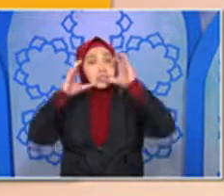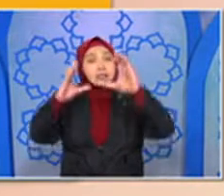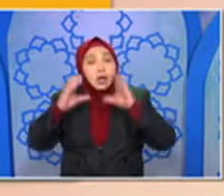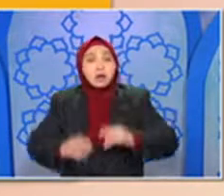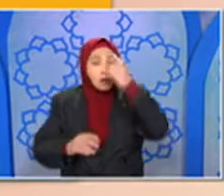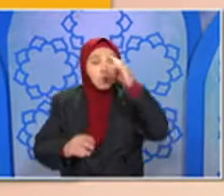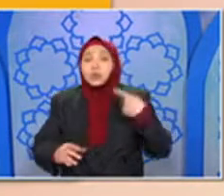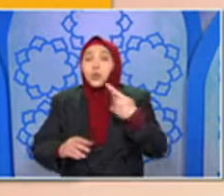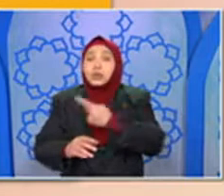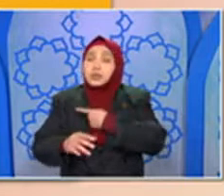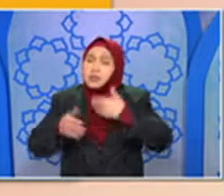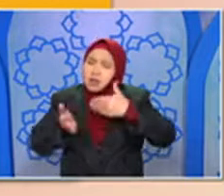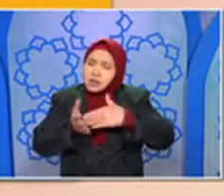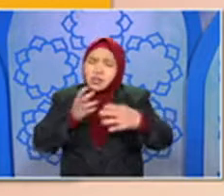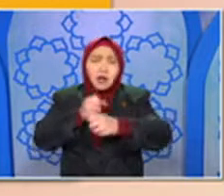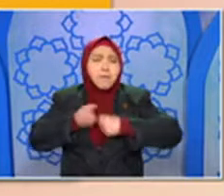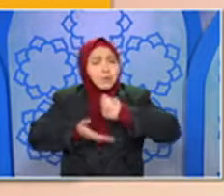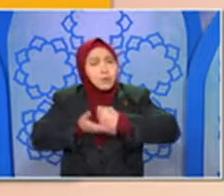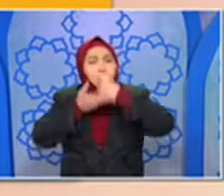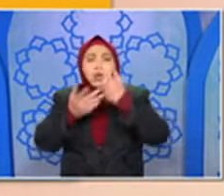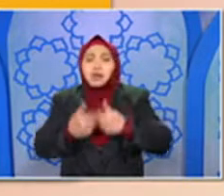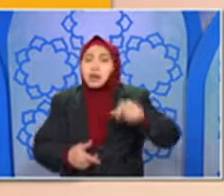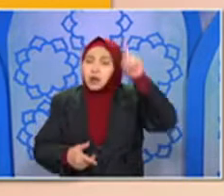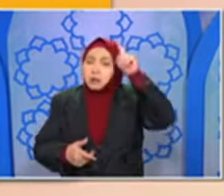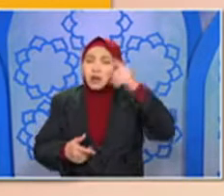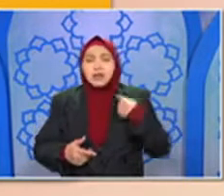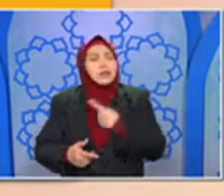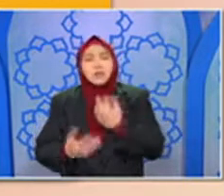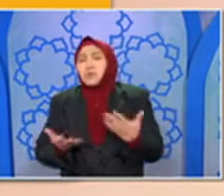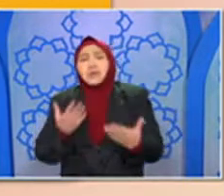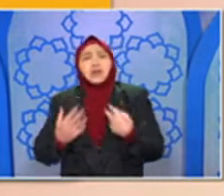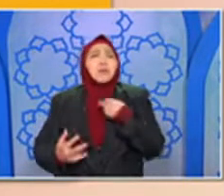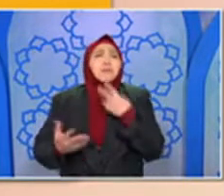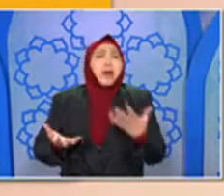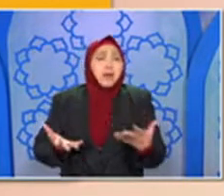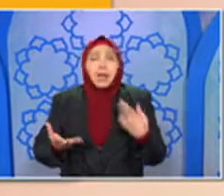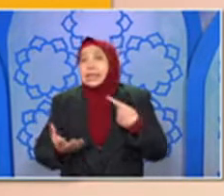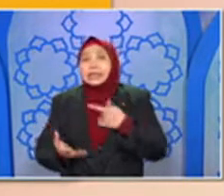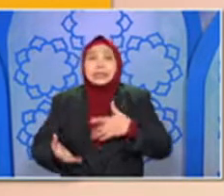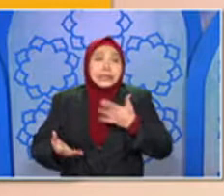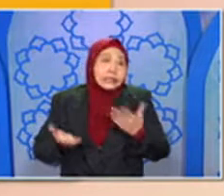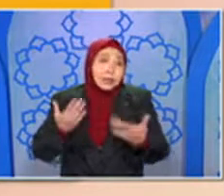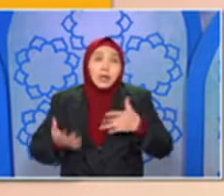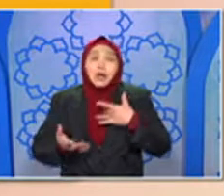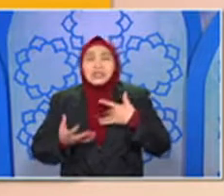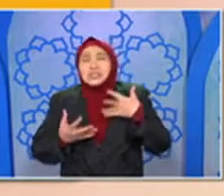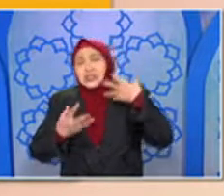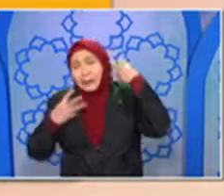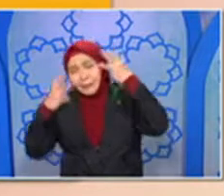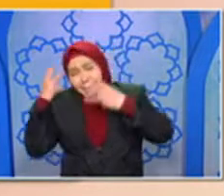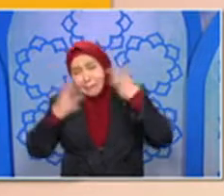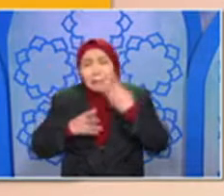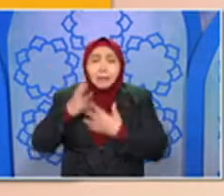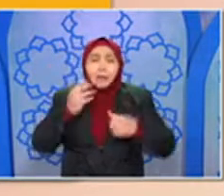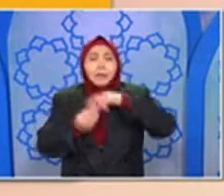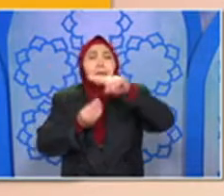kita makin mendapat pertolongan daripada Allah SWT. Kita buntu mungkin. Kita mungkin rasakan lemas dalam keadaan